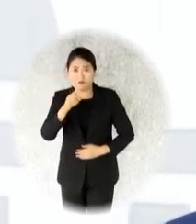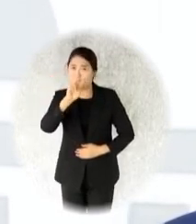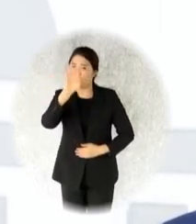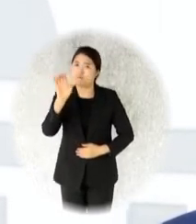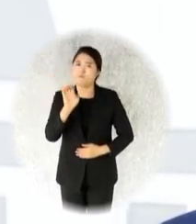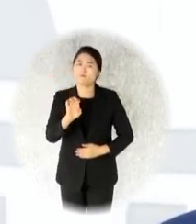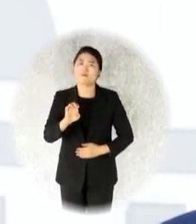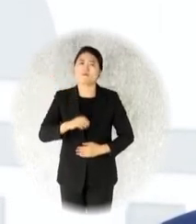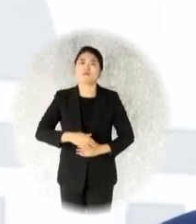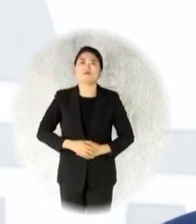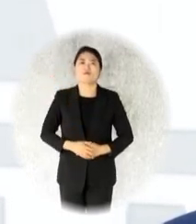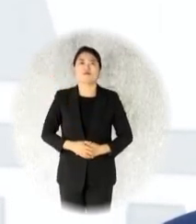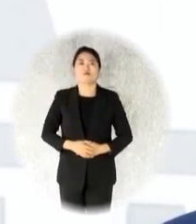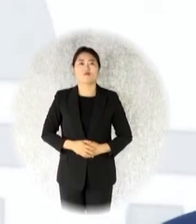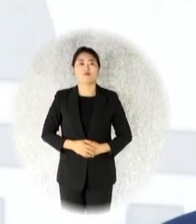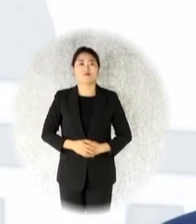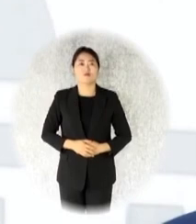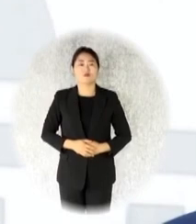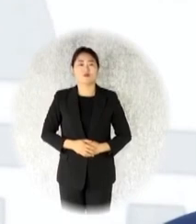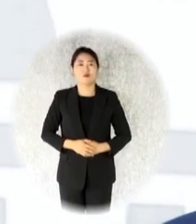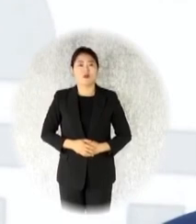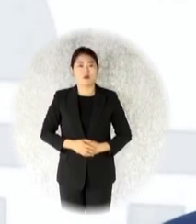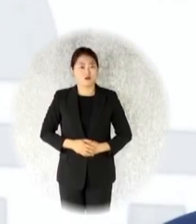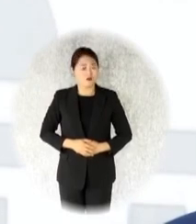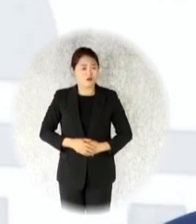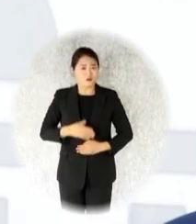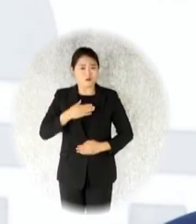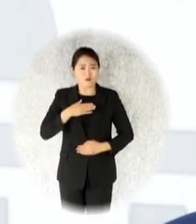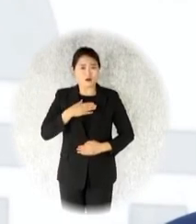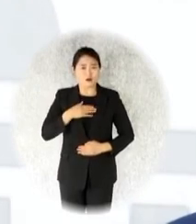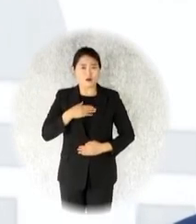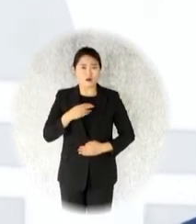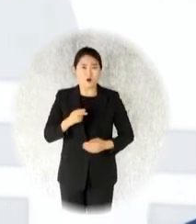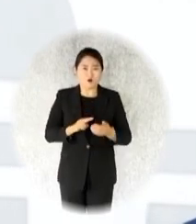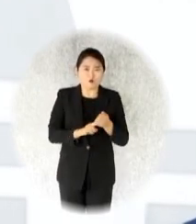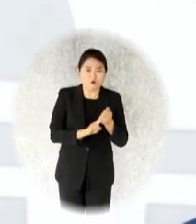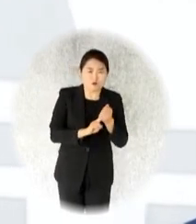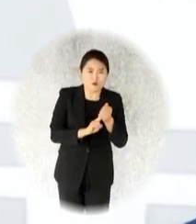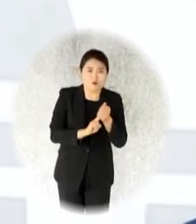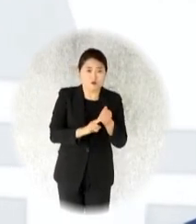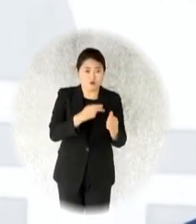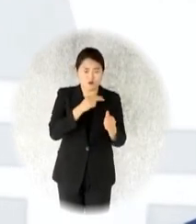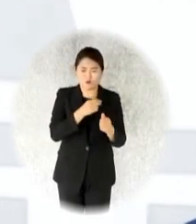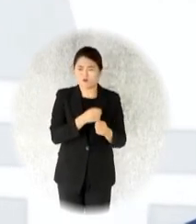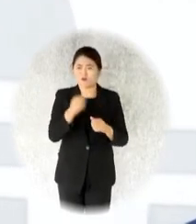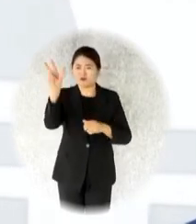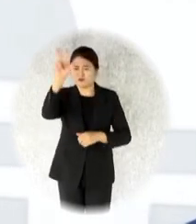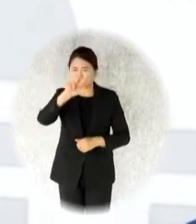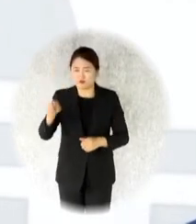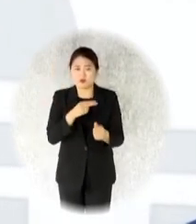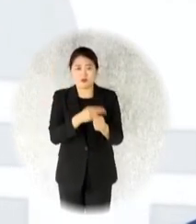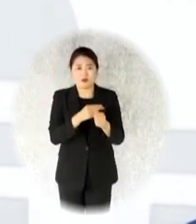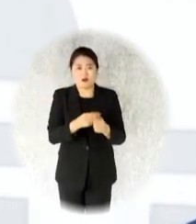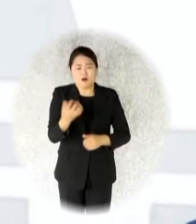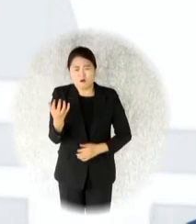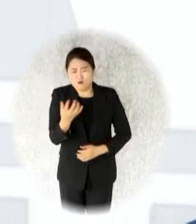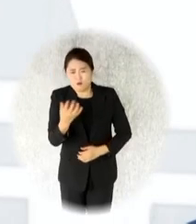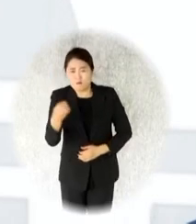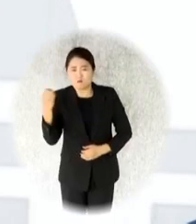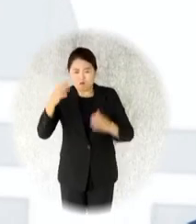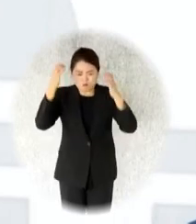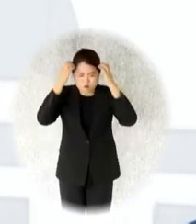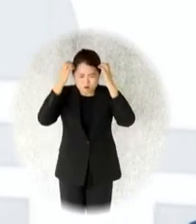저는 보도되지 못하고 알려지지 않은 전국의 수많은 선생님의 아픔과